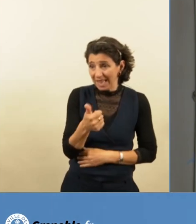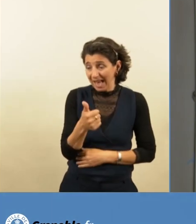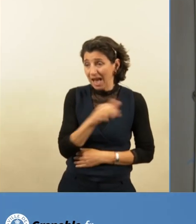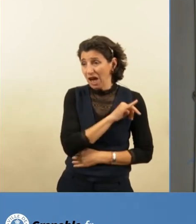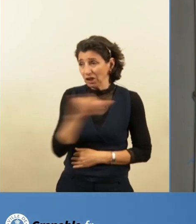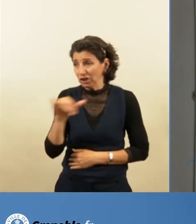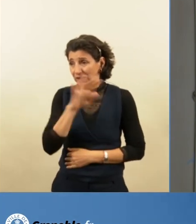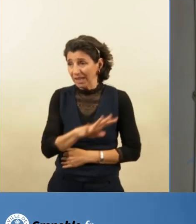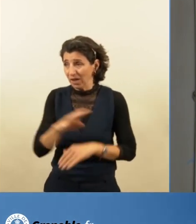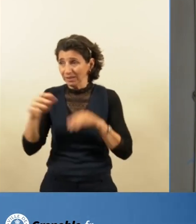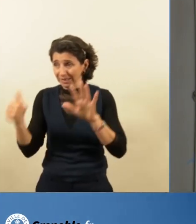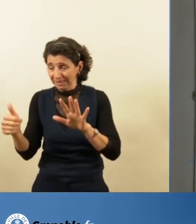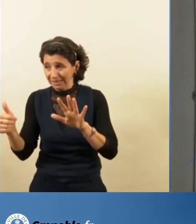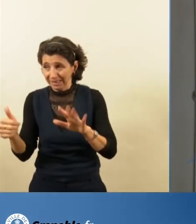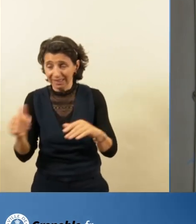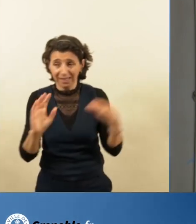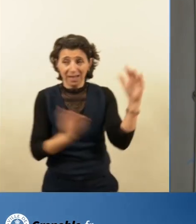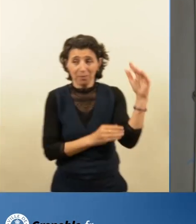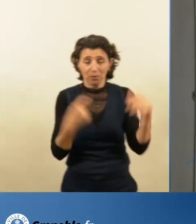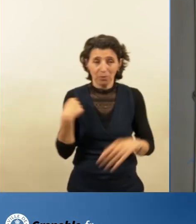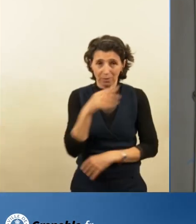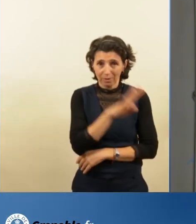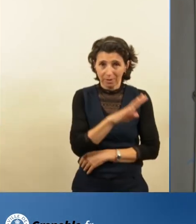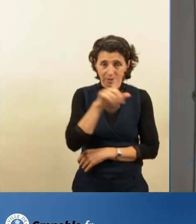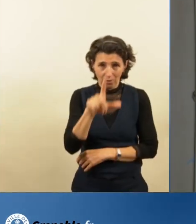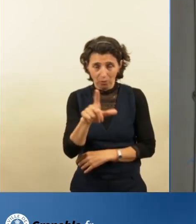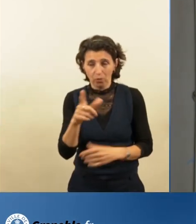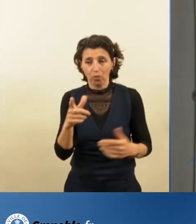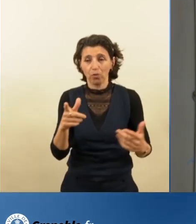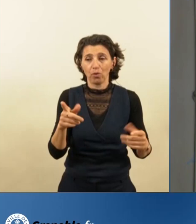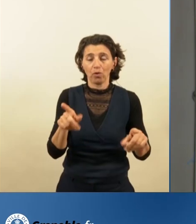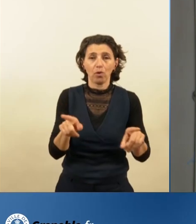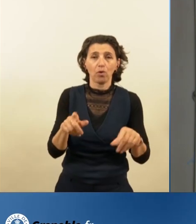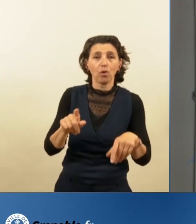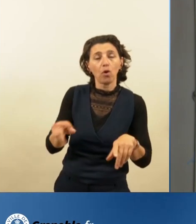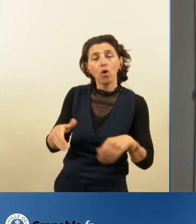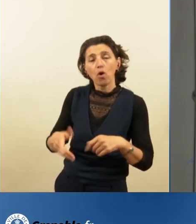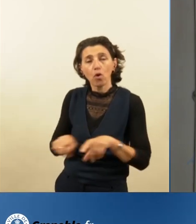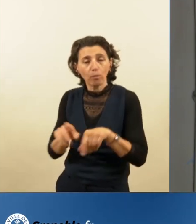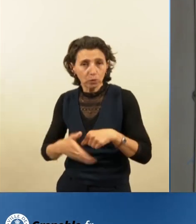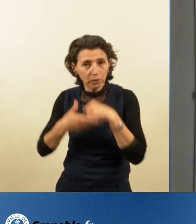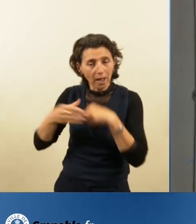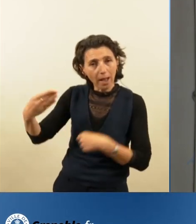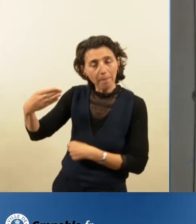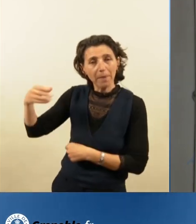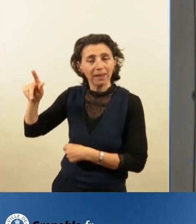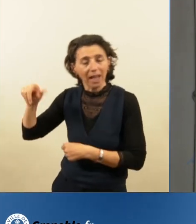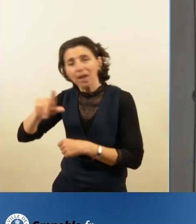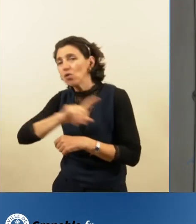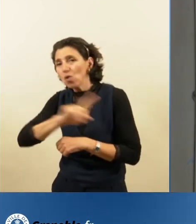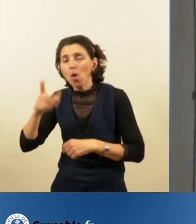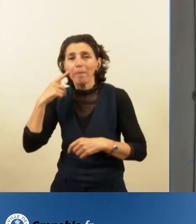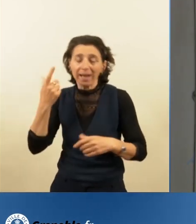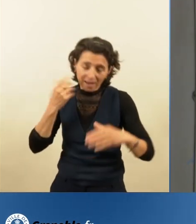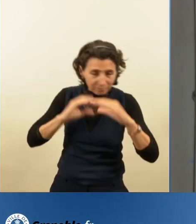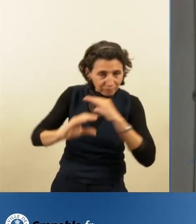dans cet ordre là l'amendement 42 l'enjeu n'est pas de parler du soutien mtag mais bien celui de discuter des investissements pour la réalisation